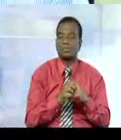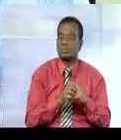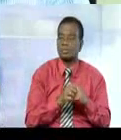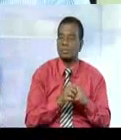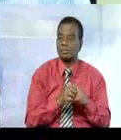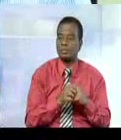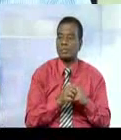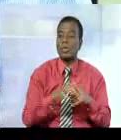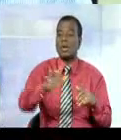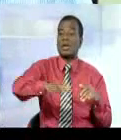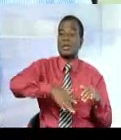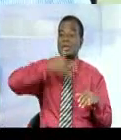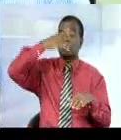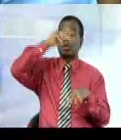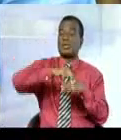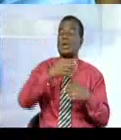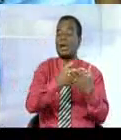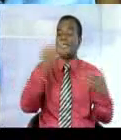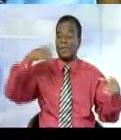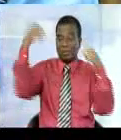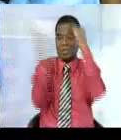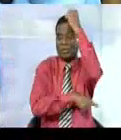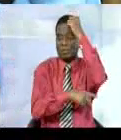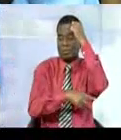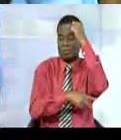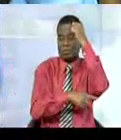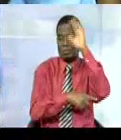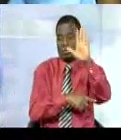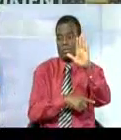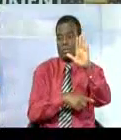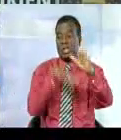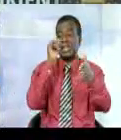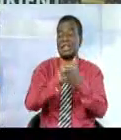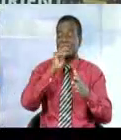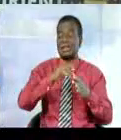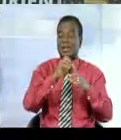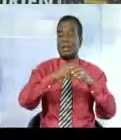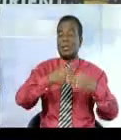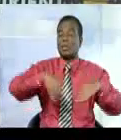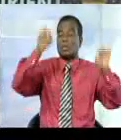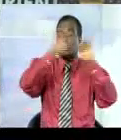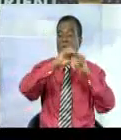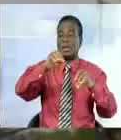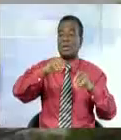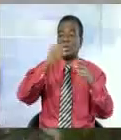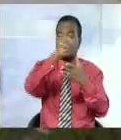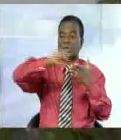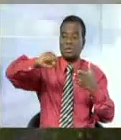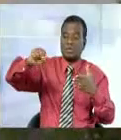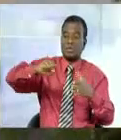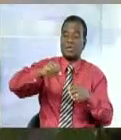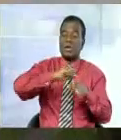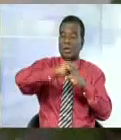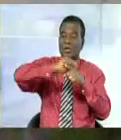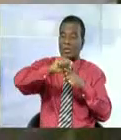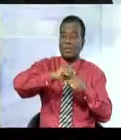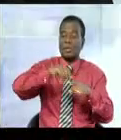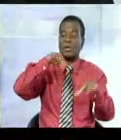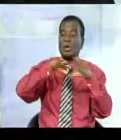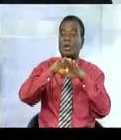La sensibilisation avant la répression. C'est l'enjeu du séminaire de formation sur la maîtrise de la pollution en milieu